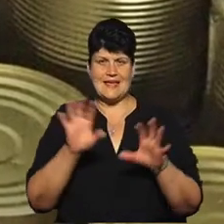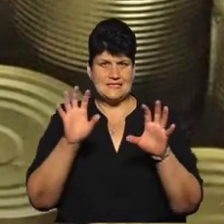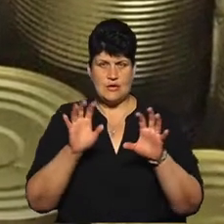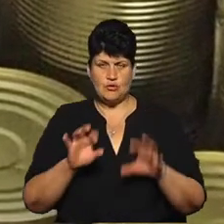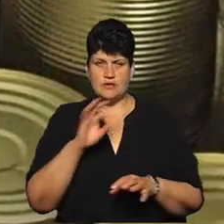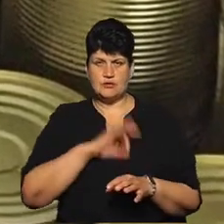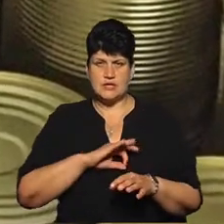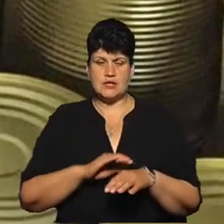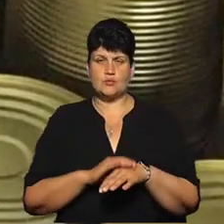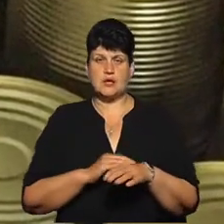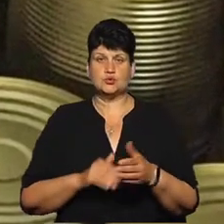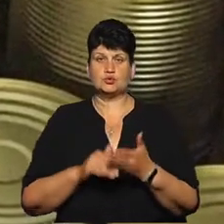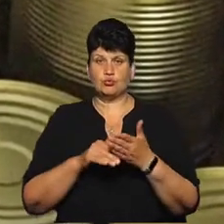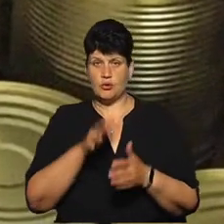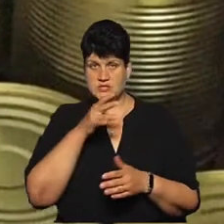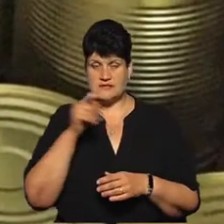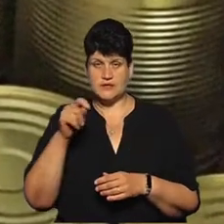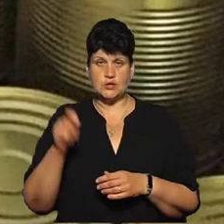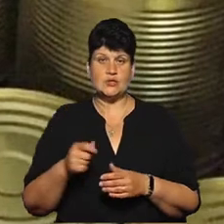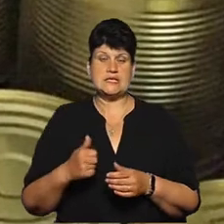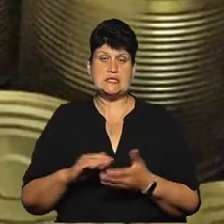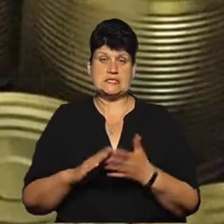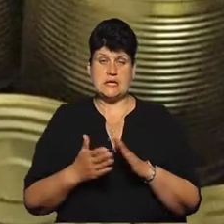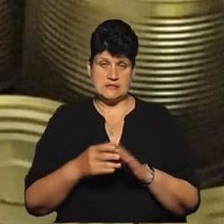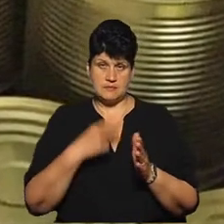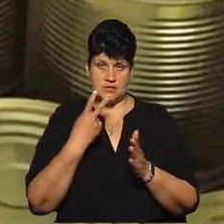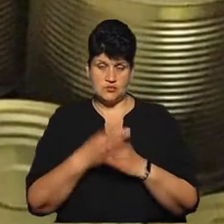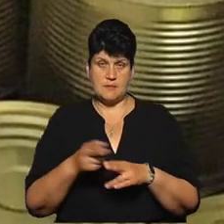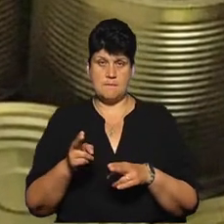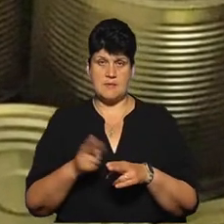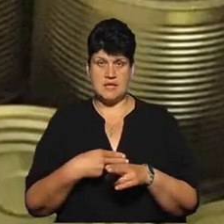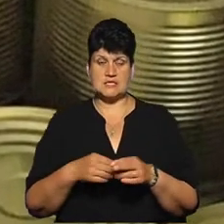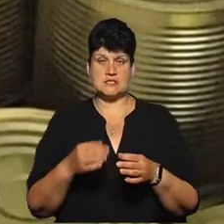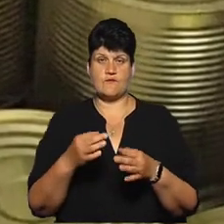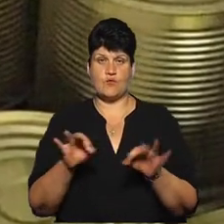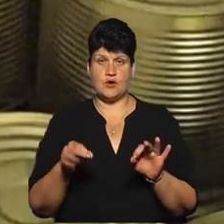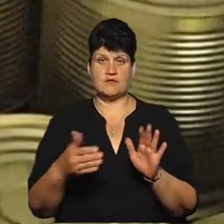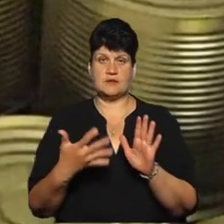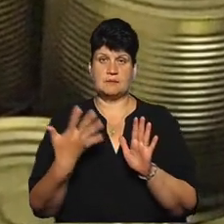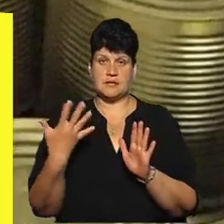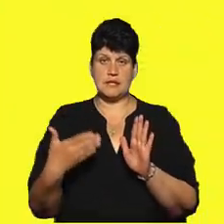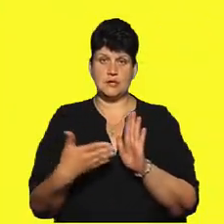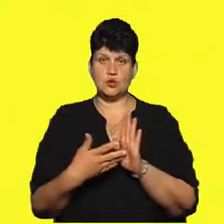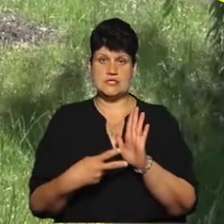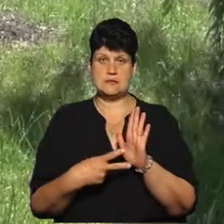час воєнного стану. Санкція статті передбачає позбавлення волі від 5 до 7 років.